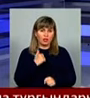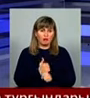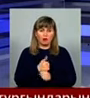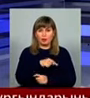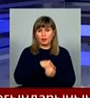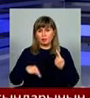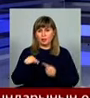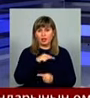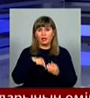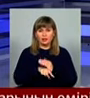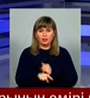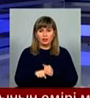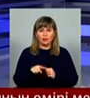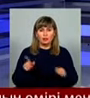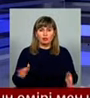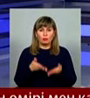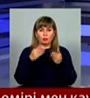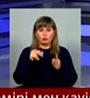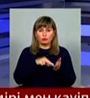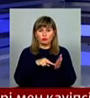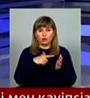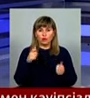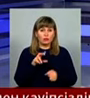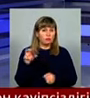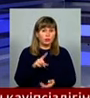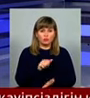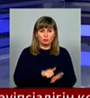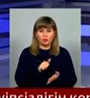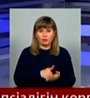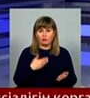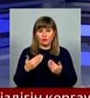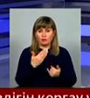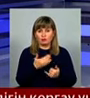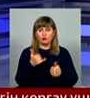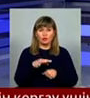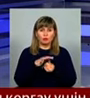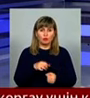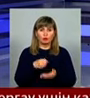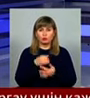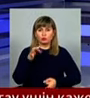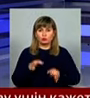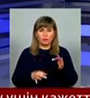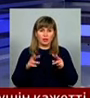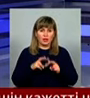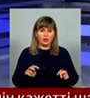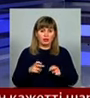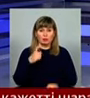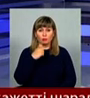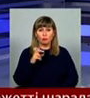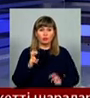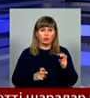предприятия Накберген Тулепов поднял цену на газ без причины. В отношении него проводится досудебное расследование. Напомним,